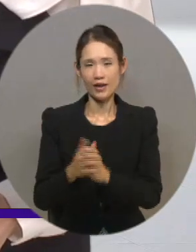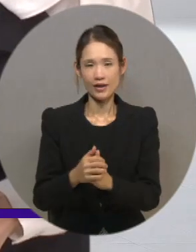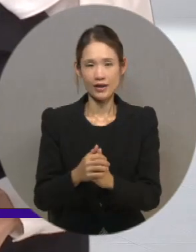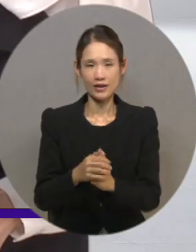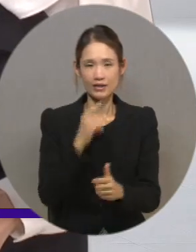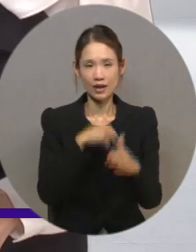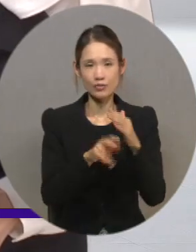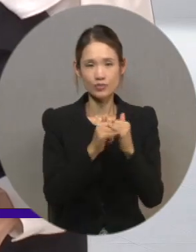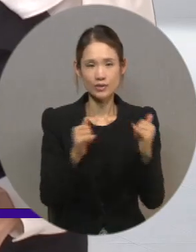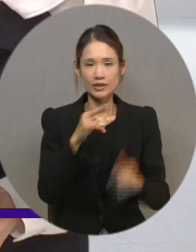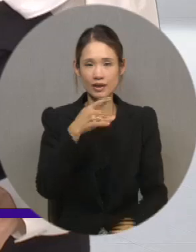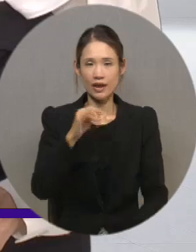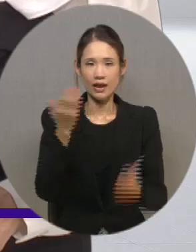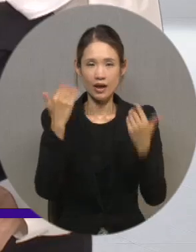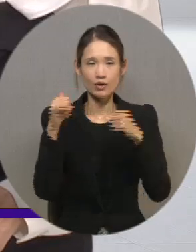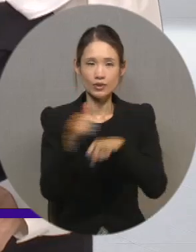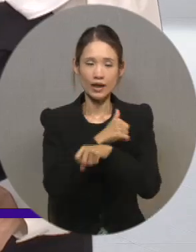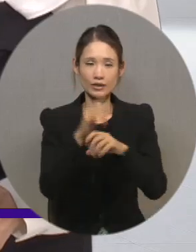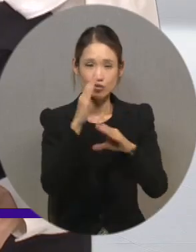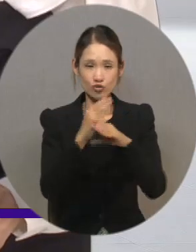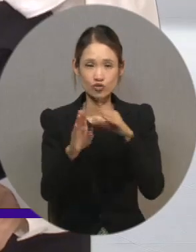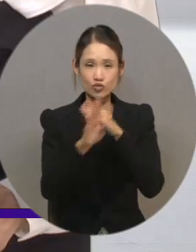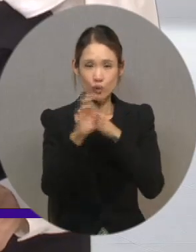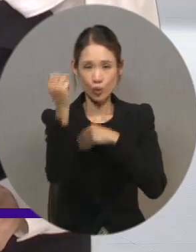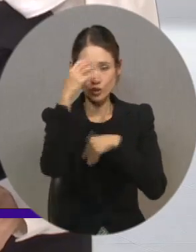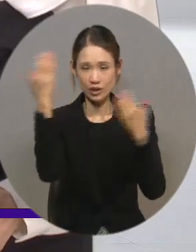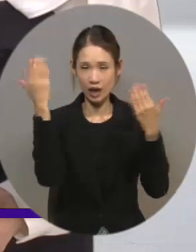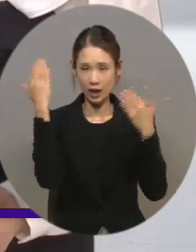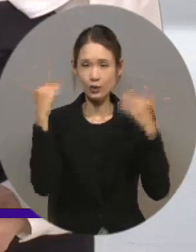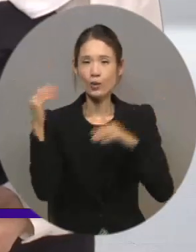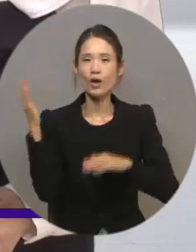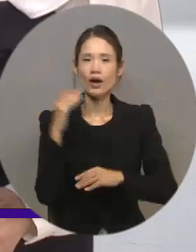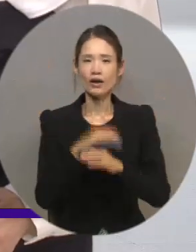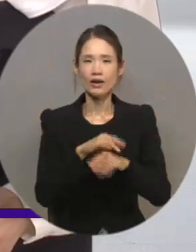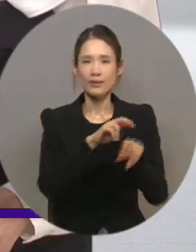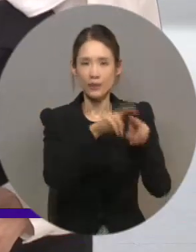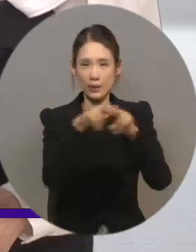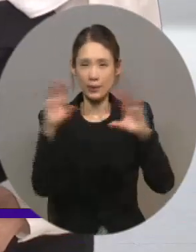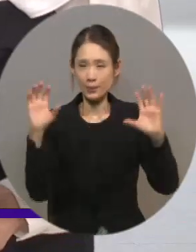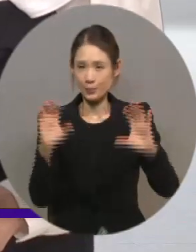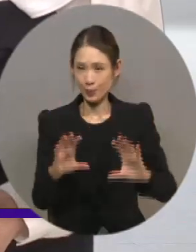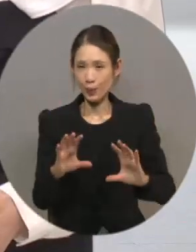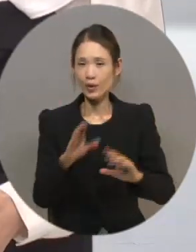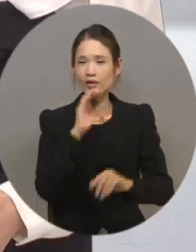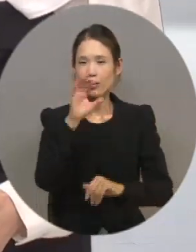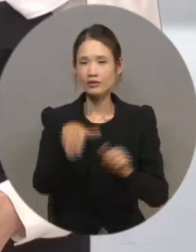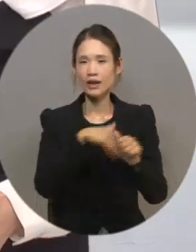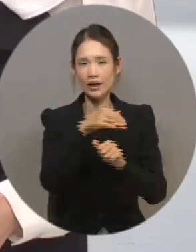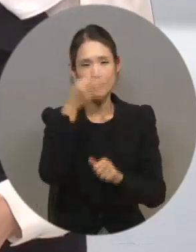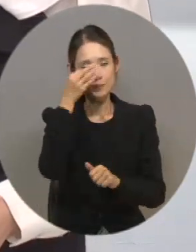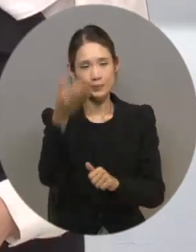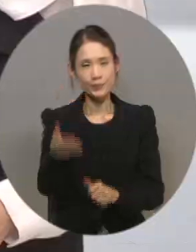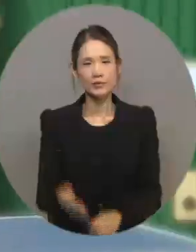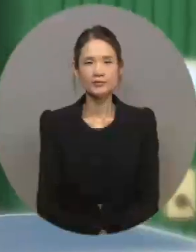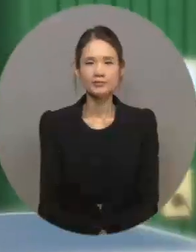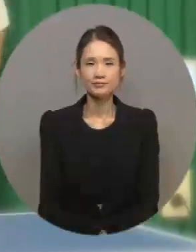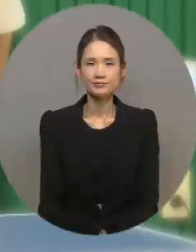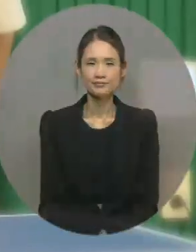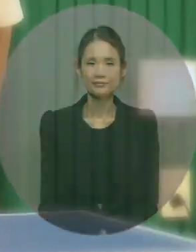탈북민 대안학교에 재학 중인 중고등학교 학생들이 한자리에 모였는데요. 현장을 함께 보시죠.